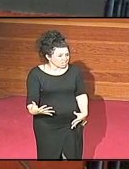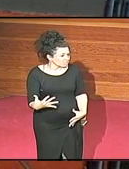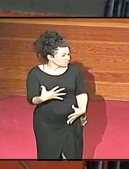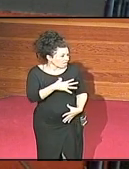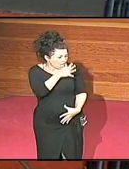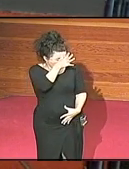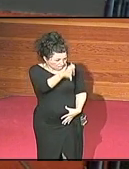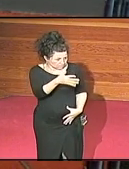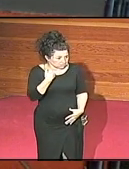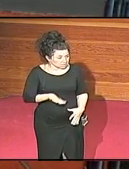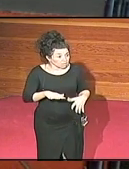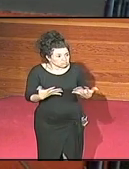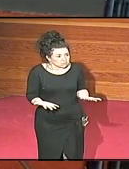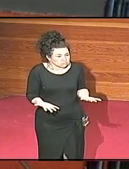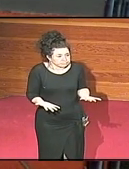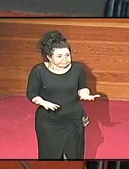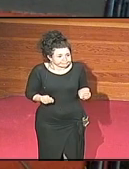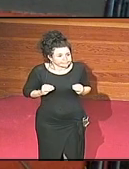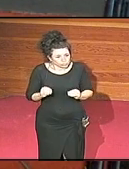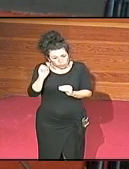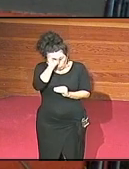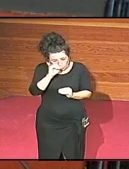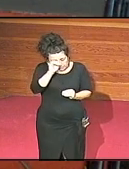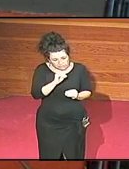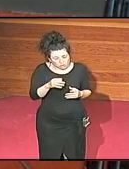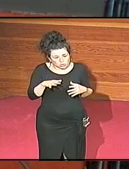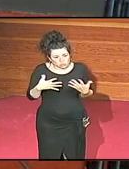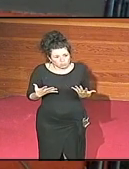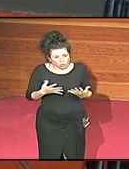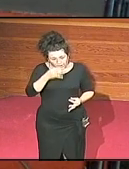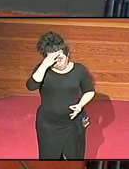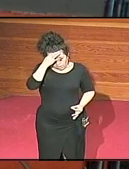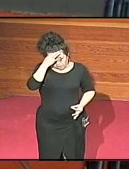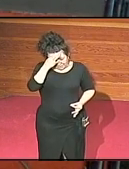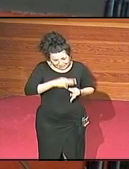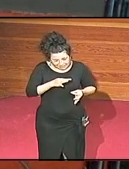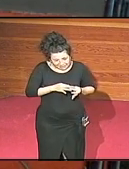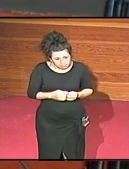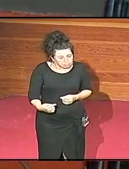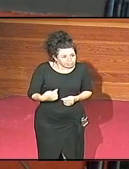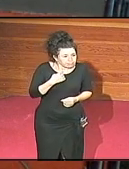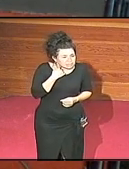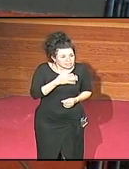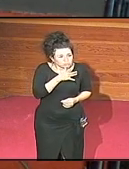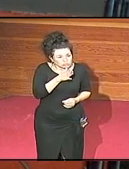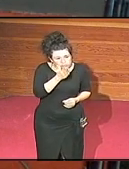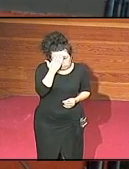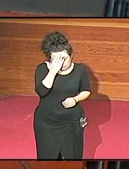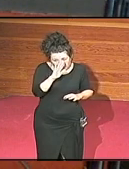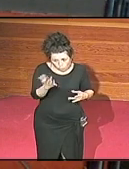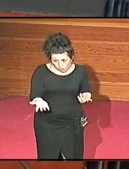Buen galdera da. Zein da, zure ustez, sinesgarritasun galeraren arrazoia edo arrazoi nagusiak. Ez hori alde